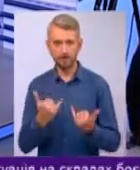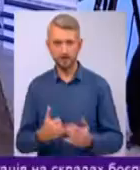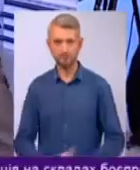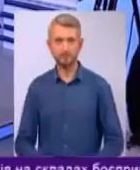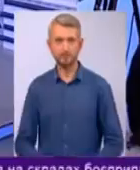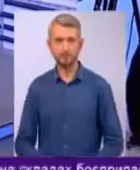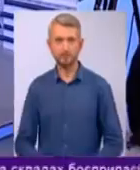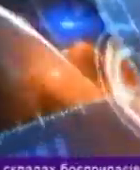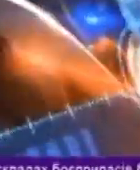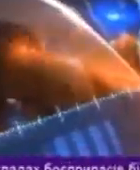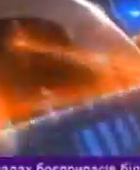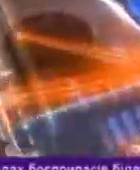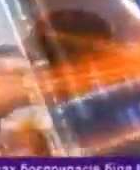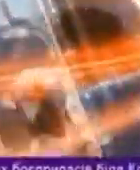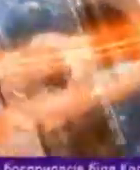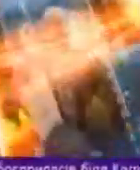починаємо.